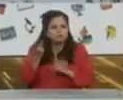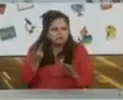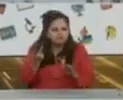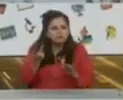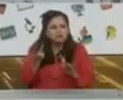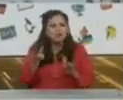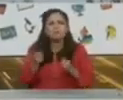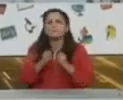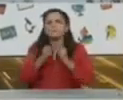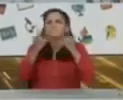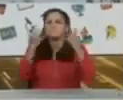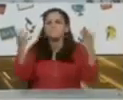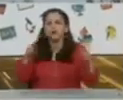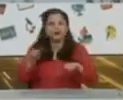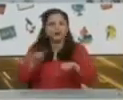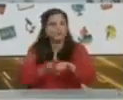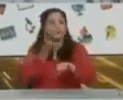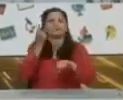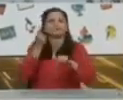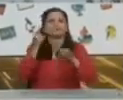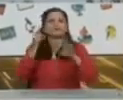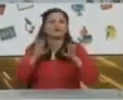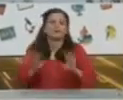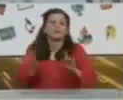बहुत सारे अवसर लेकर के आते हैं।